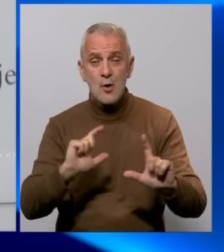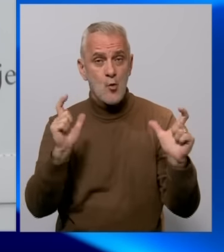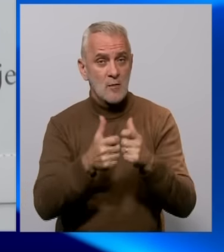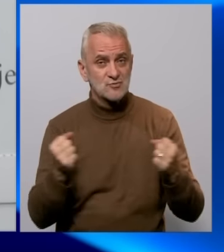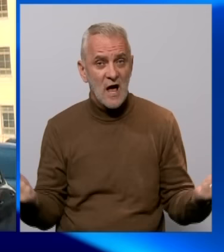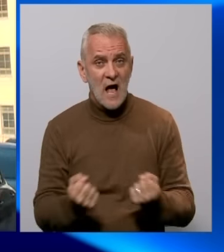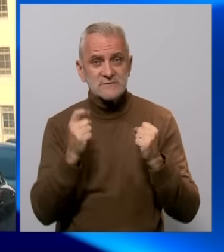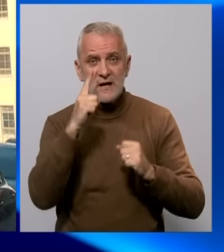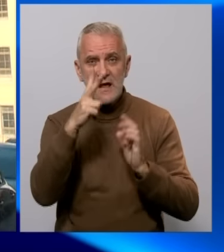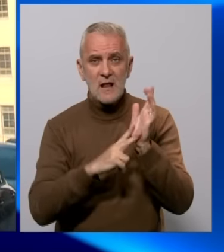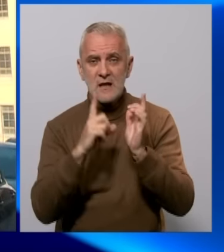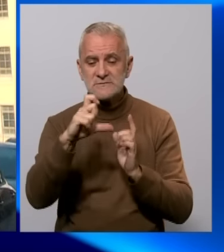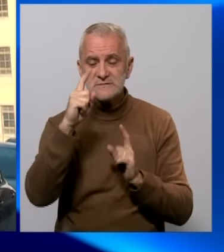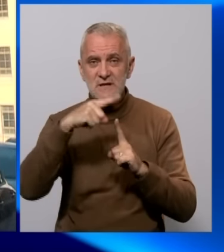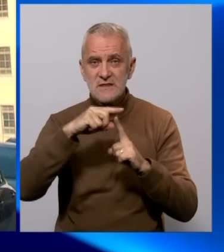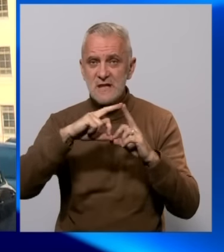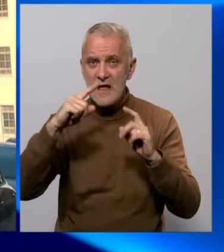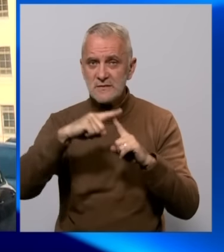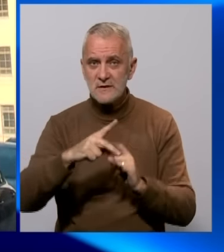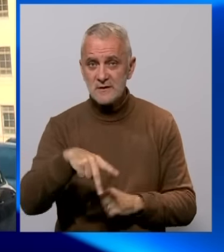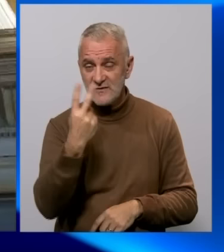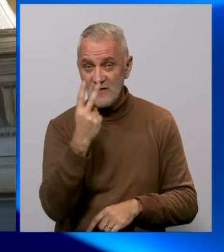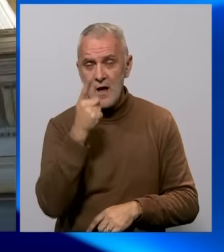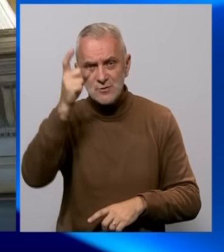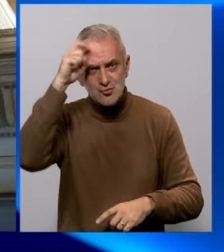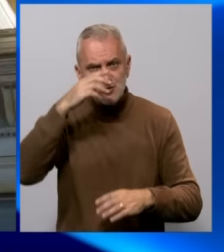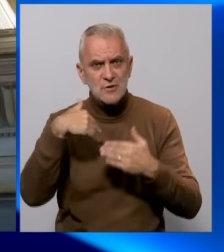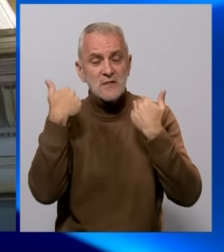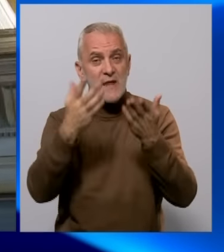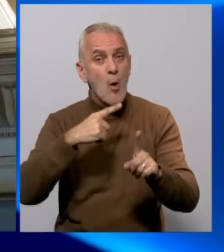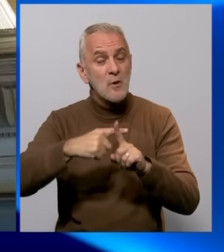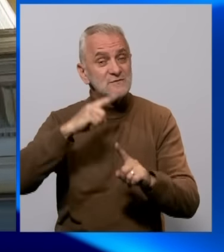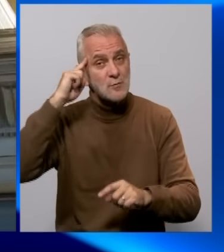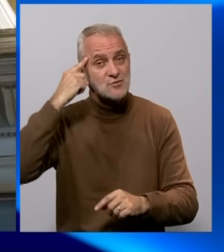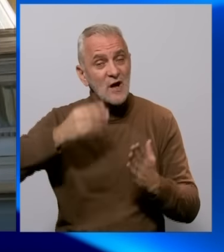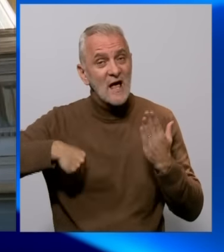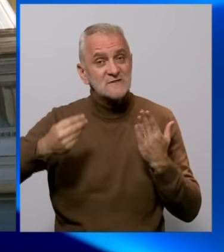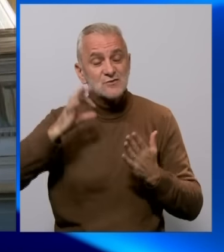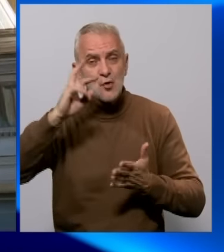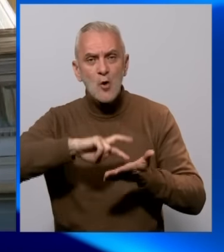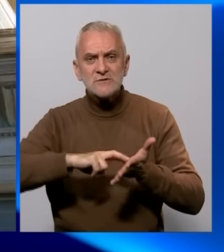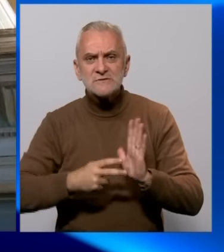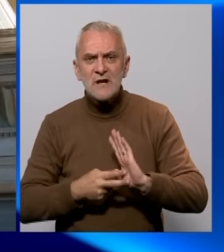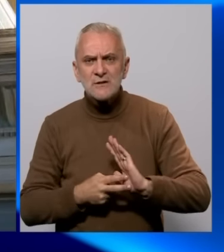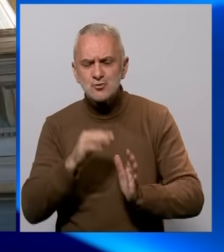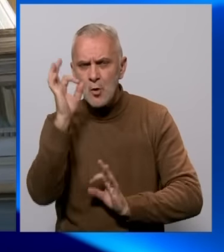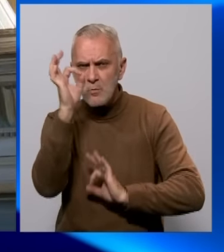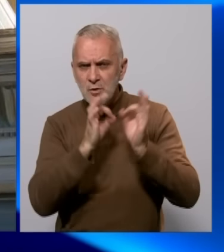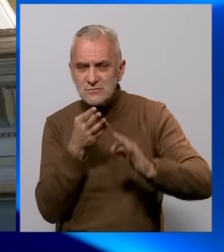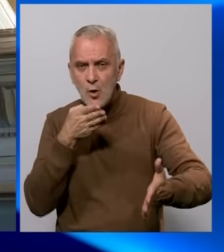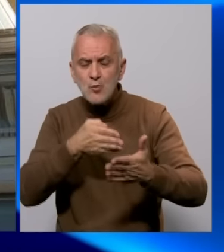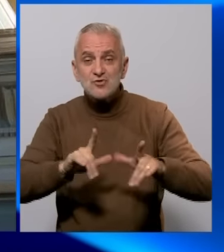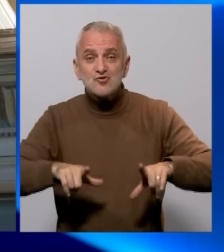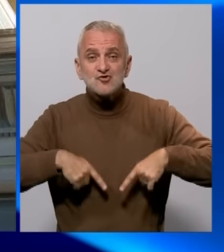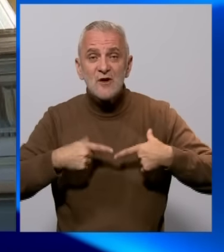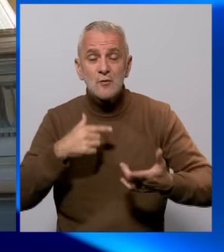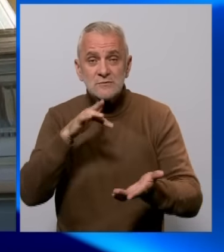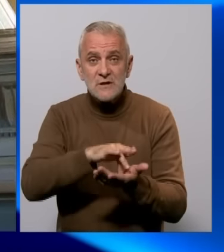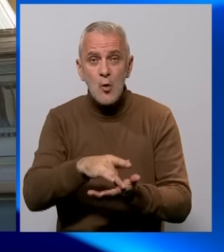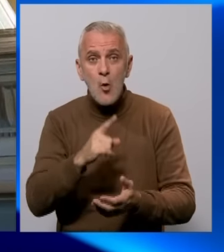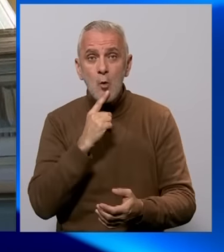uhapšen u akciji Incitat 2, te se sumnječi da je dao pozitivno mišljenje na izvještaj o strategijskoj procjeni uticaja na životnu